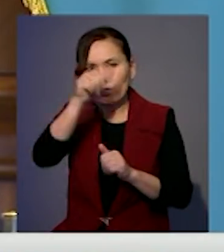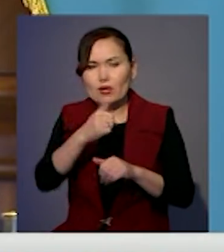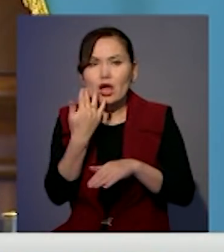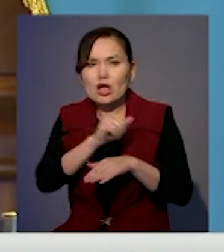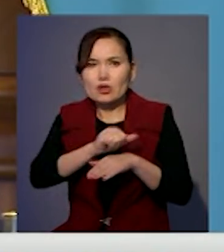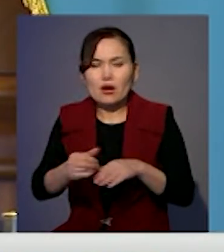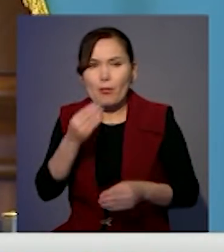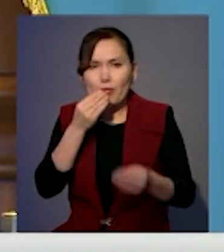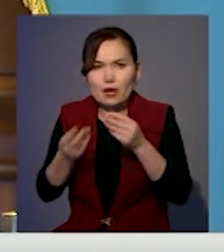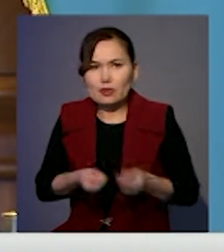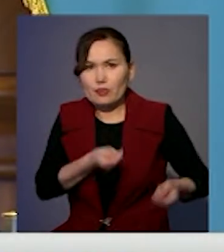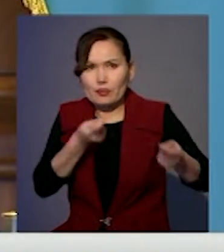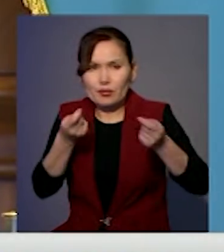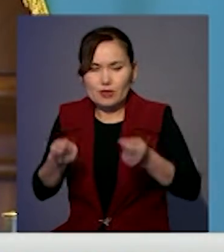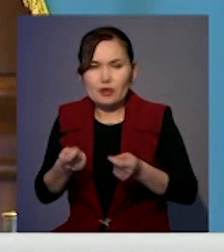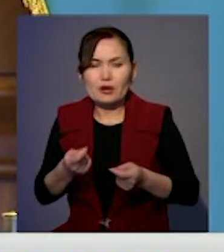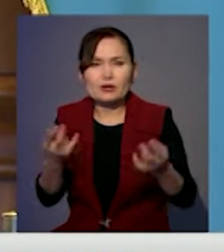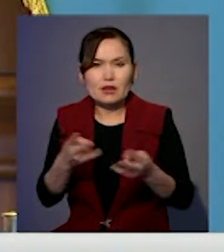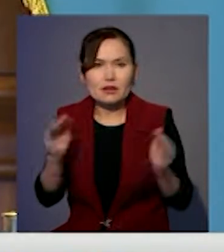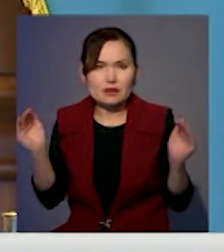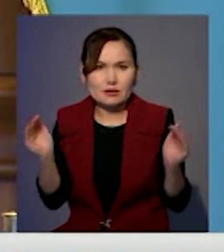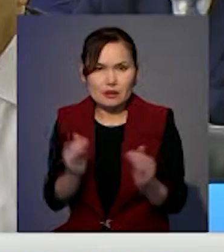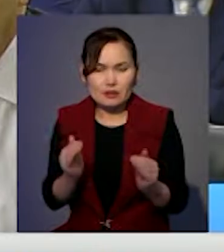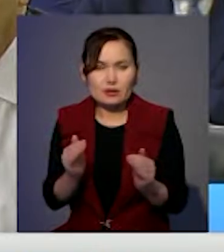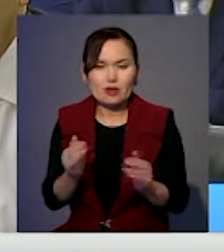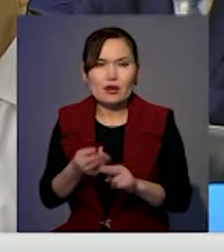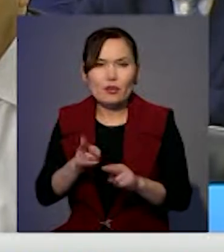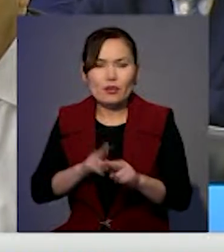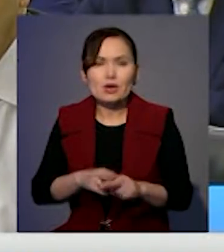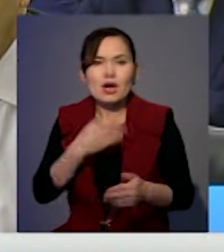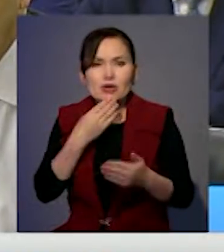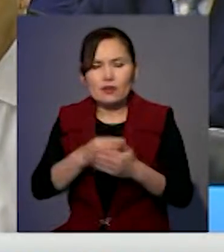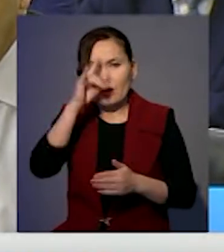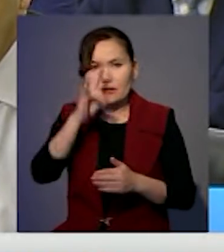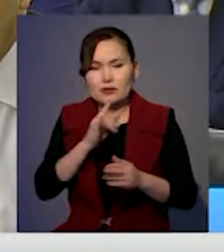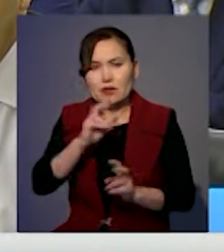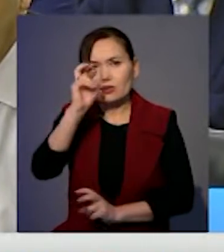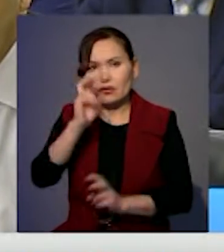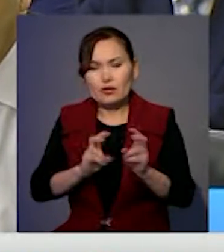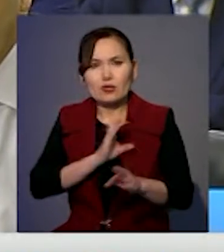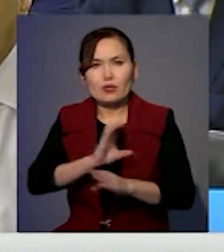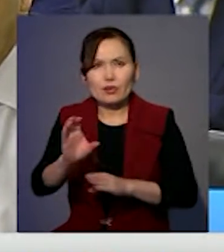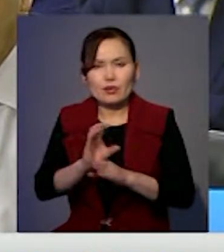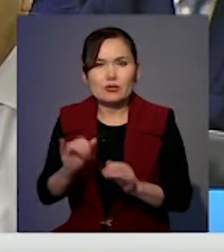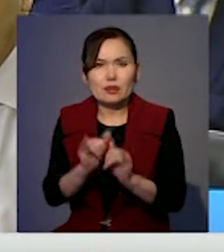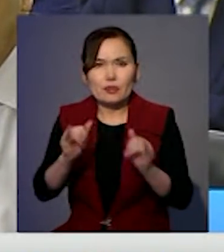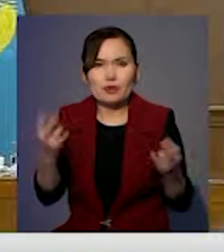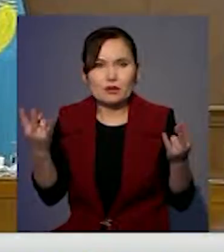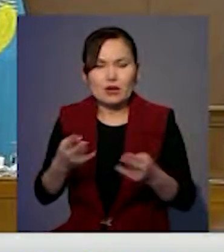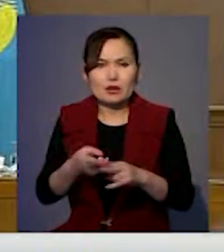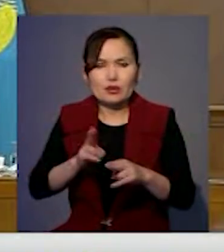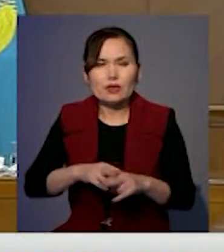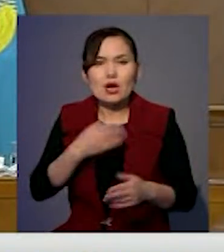занимается? Это вообще на поверхности лежащая польза для страны. И это снижение цен для потребителей,